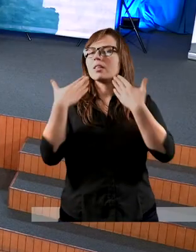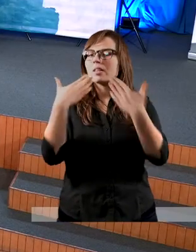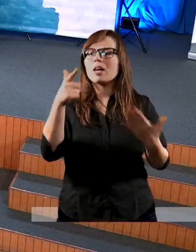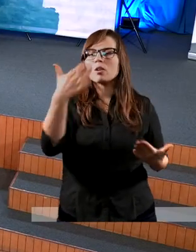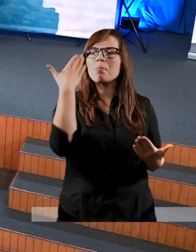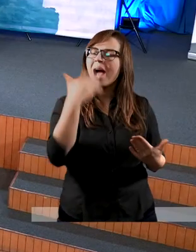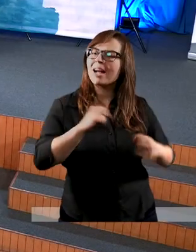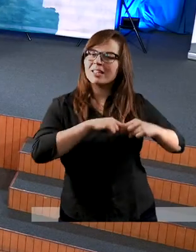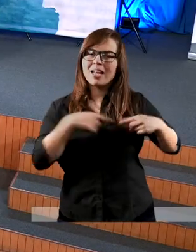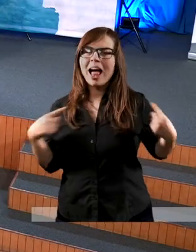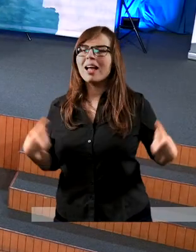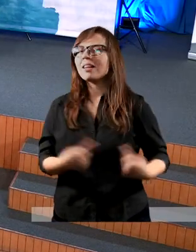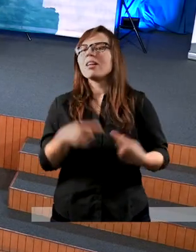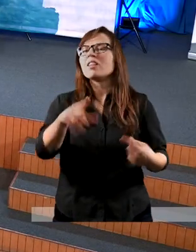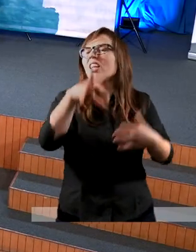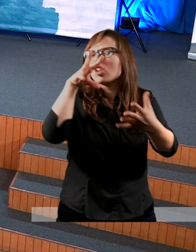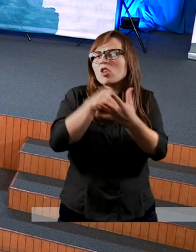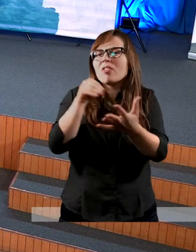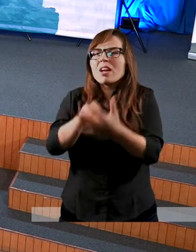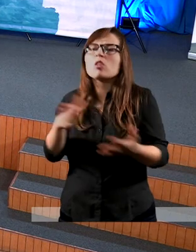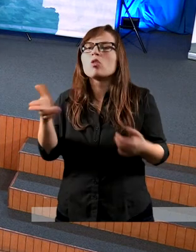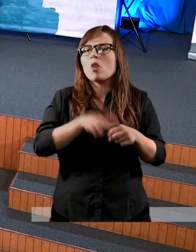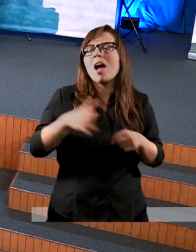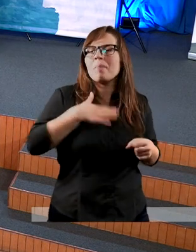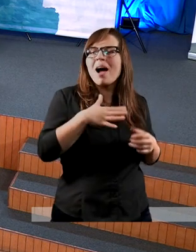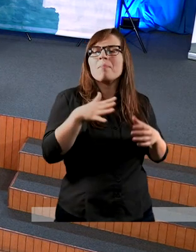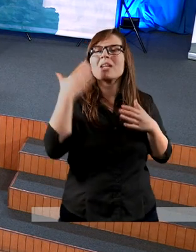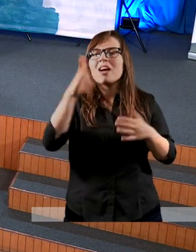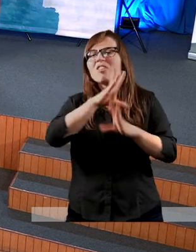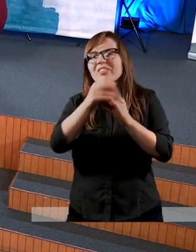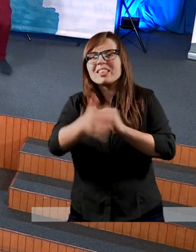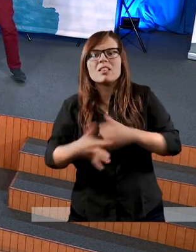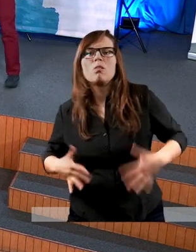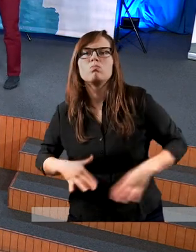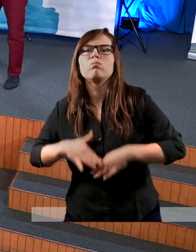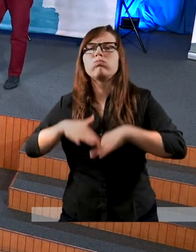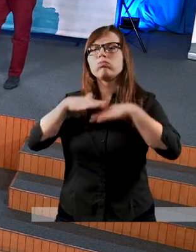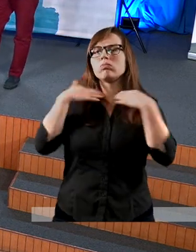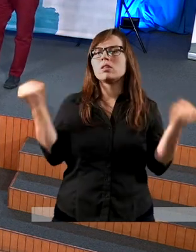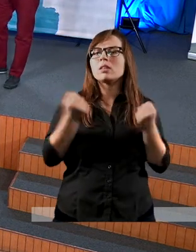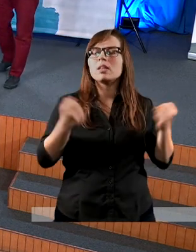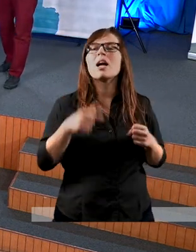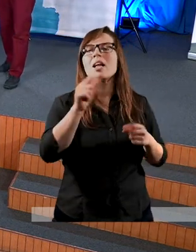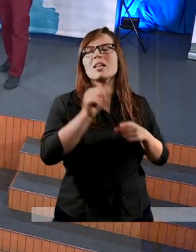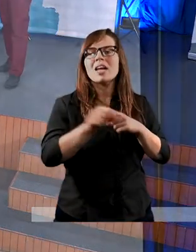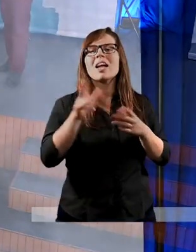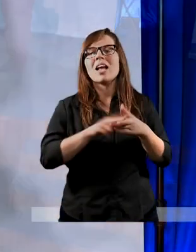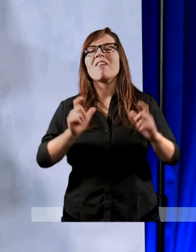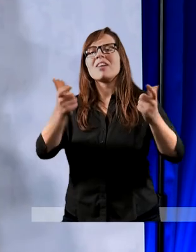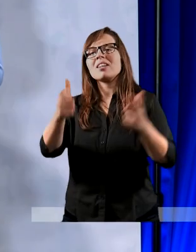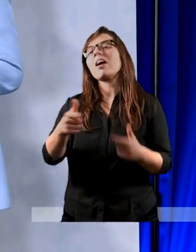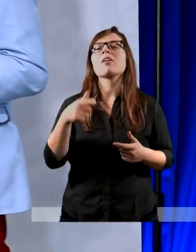Dziękuję Ci, Grzesiu, serdecznie. Następne doświadczenie, które mam nadzieję, że wszystkich wspiera. Ja przypominam, jesteś na